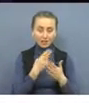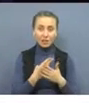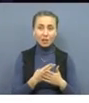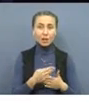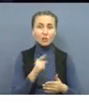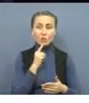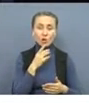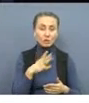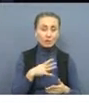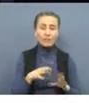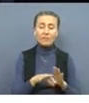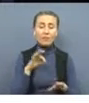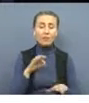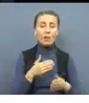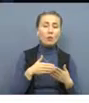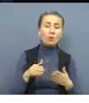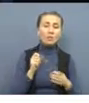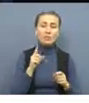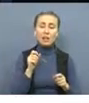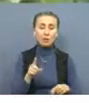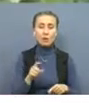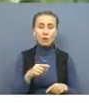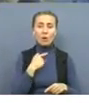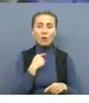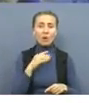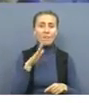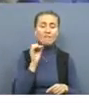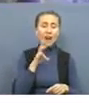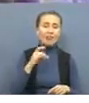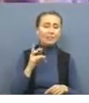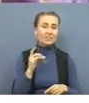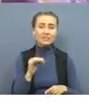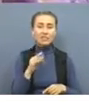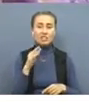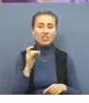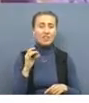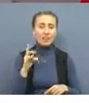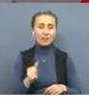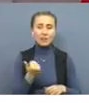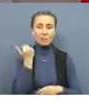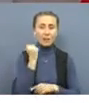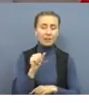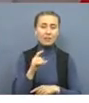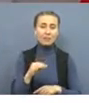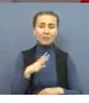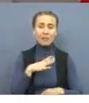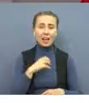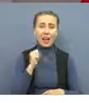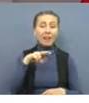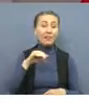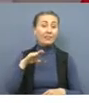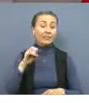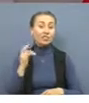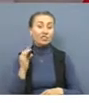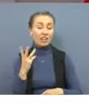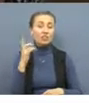По итогам звания «Золотой голос» удостоена Валентина Живаева. По онлайн-голосованию зрителей победителем стала Алтыншаш